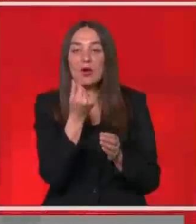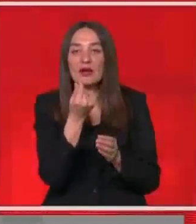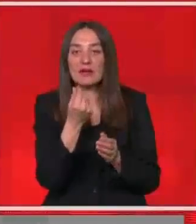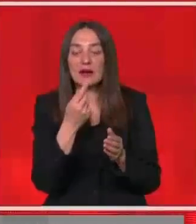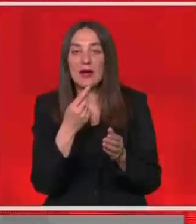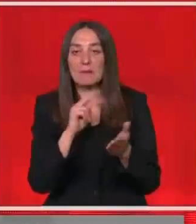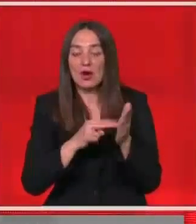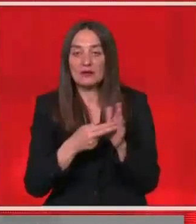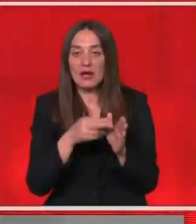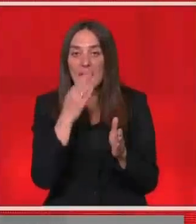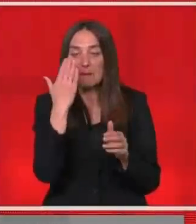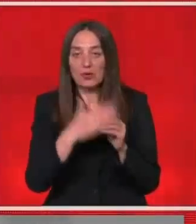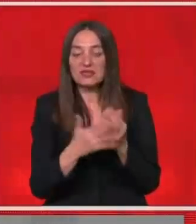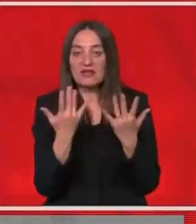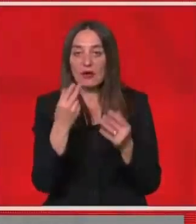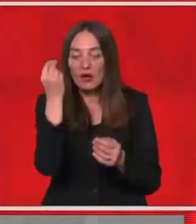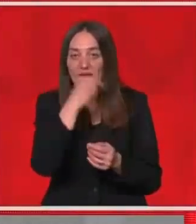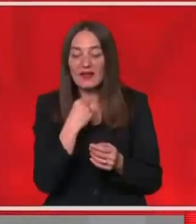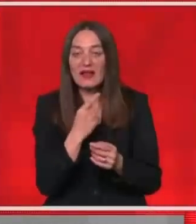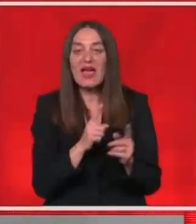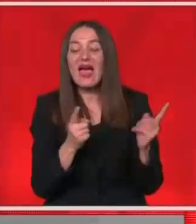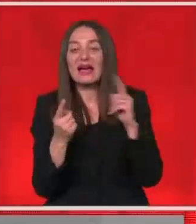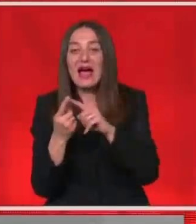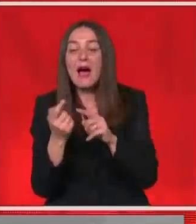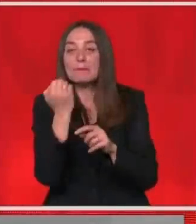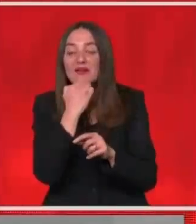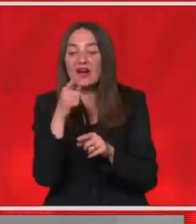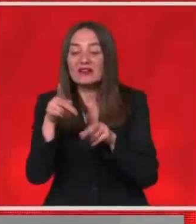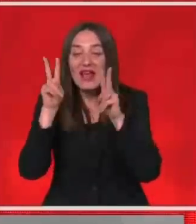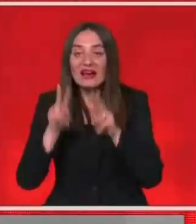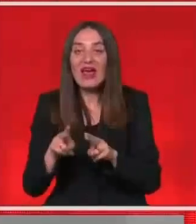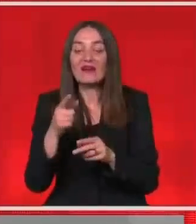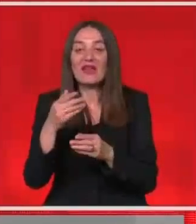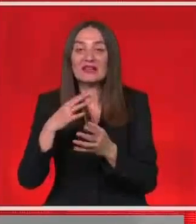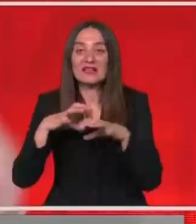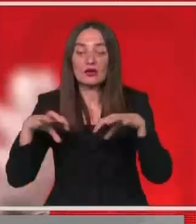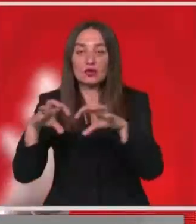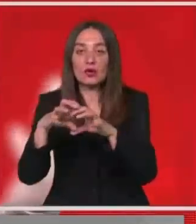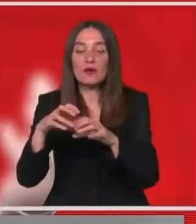poslednjih nekoliko nedelja ka privredi, ka realnom sektoru. Suštinski,